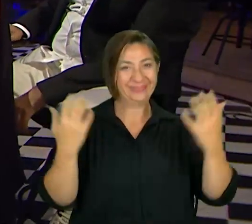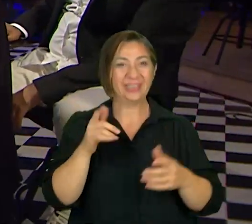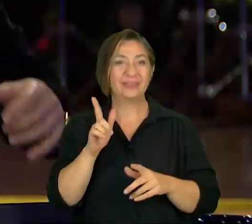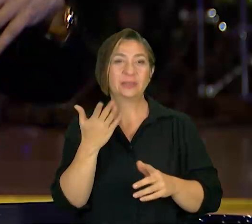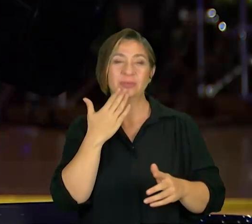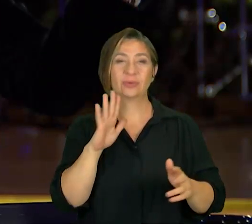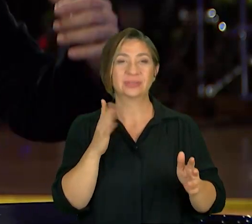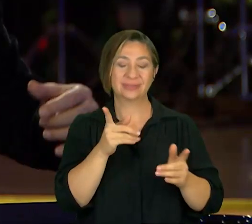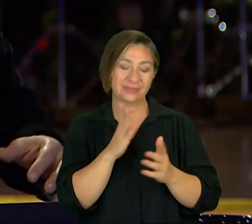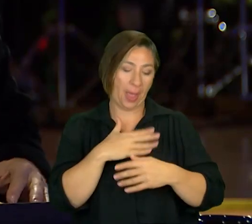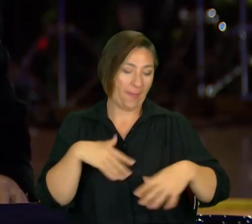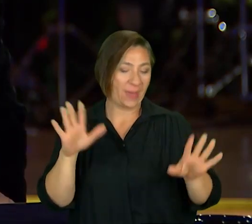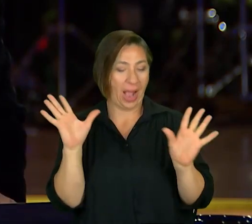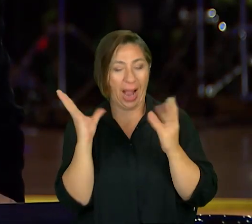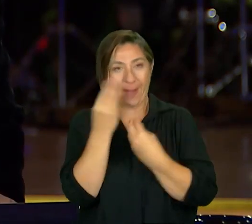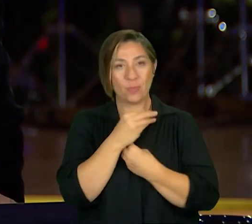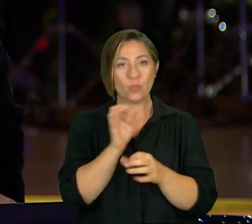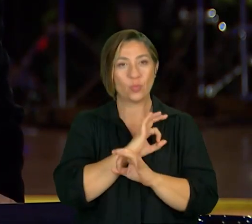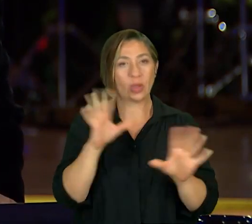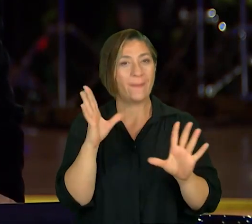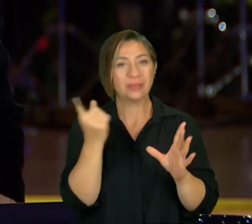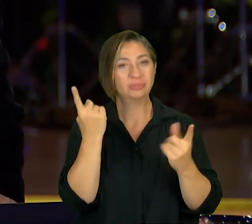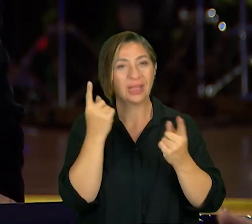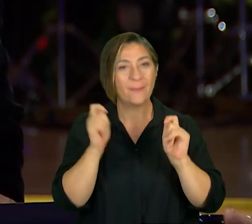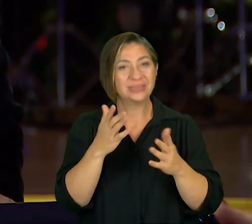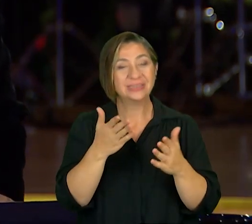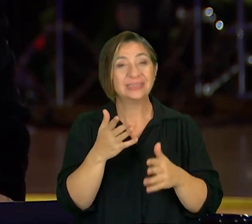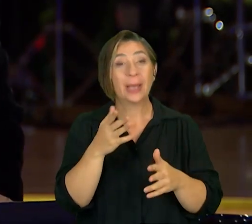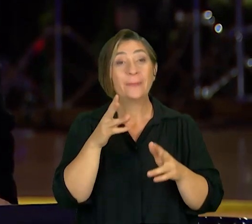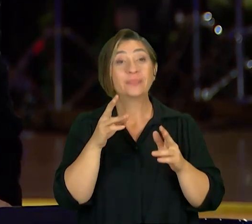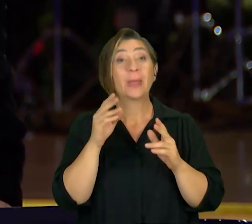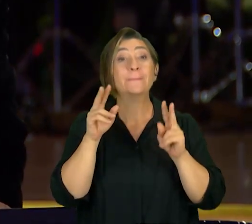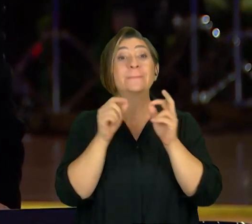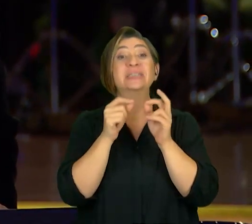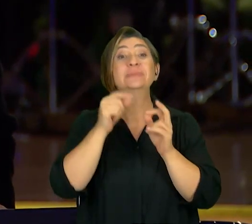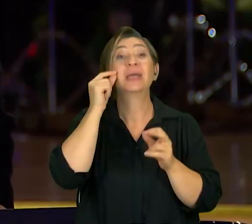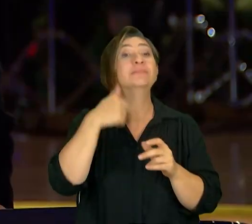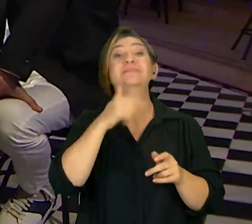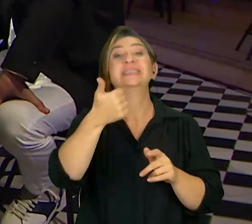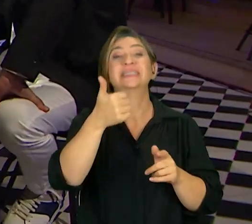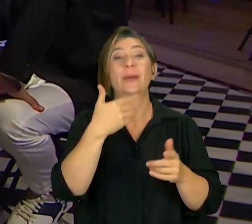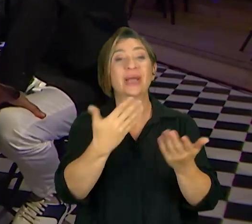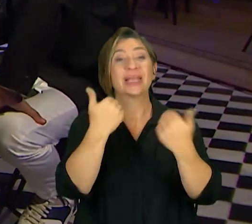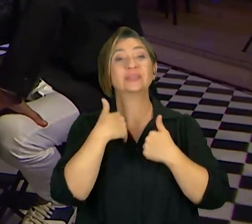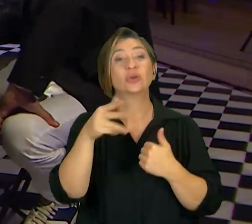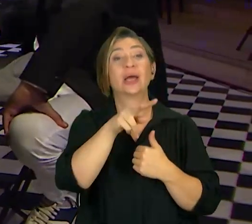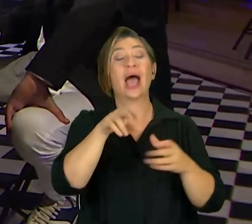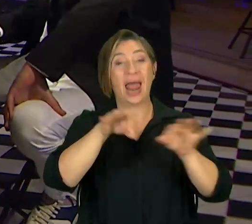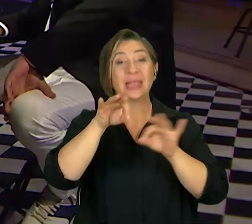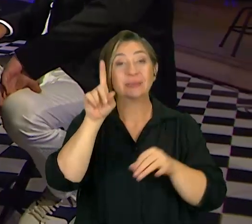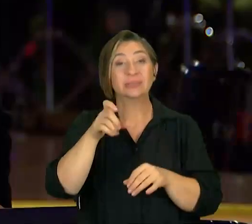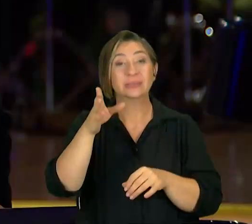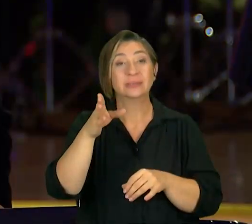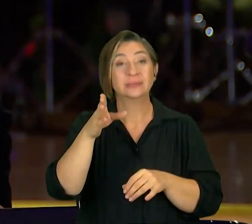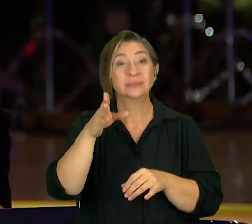Siz tamamen kapalı bile mükemmel şeyler yaparsınız. Ama Metin ilk başta bak. Hayır, Barış Bey yani. Bizde ne zaman sahneye çıkıyorlar? Ayarladın mı? Bir